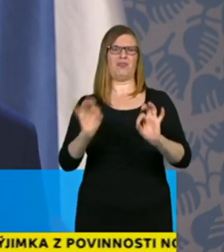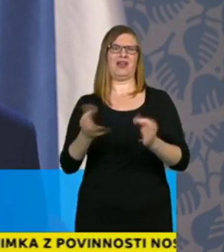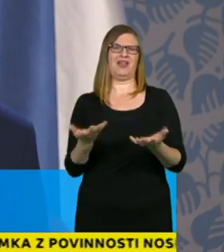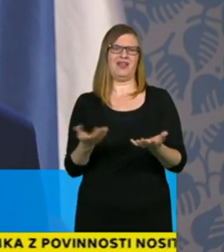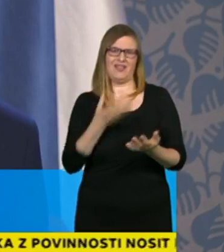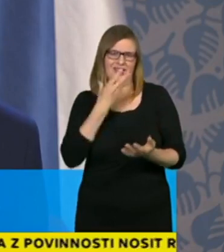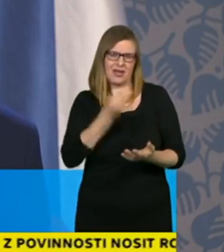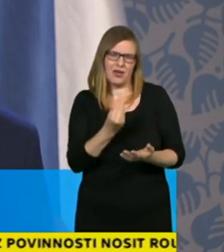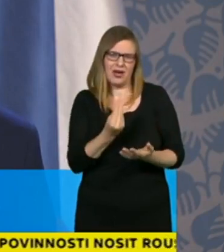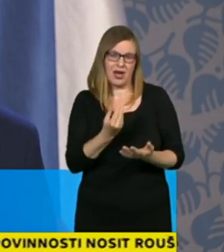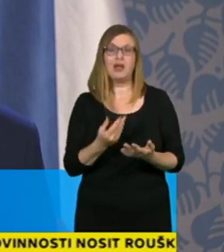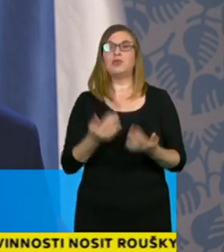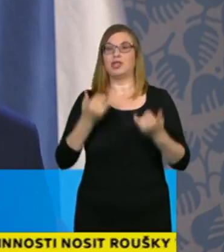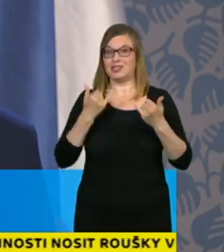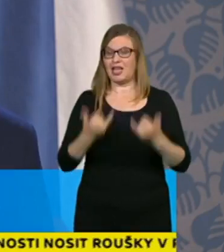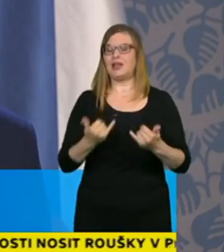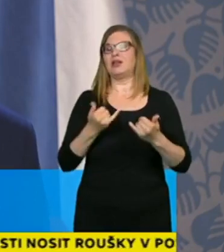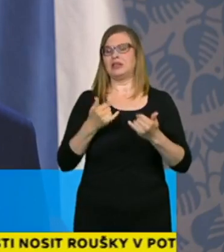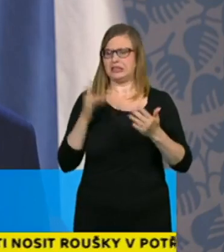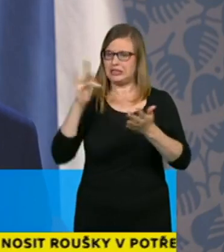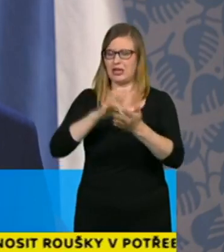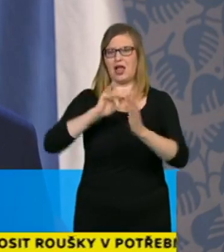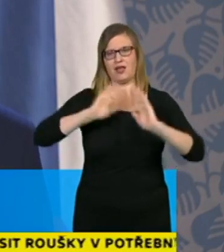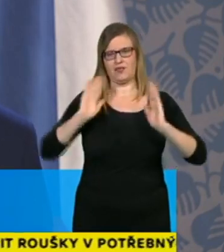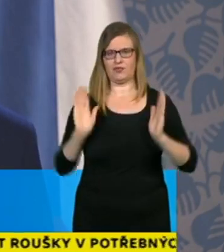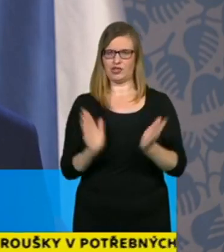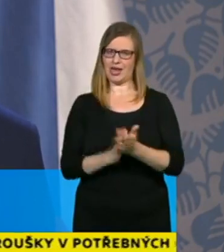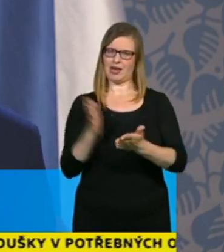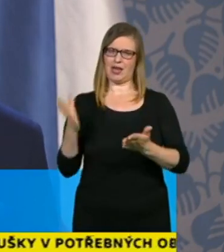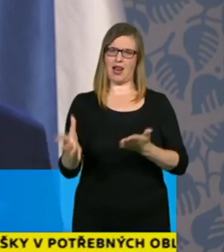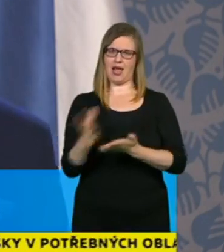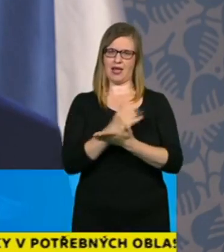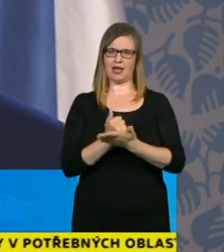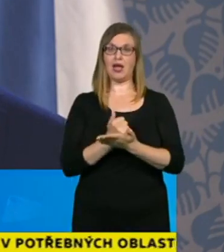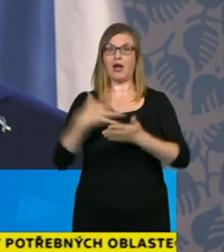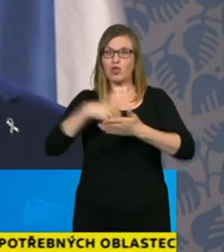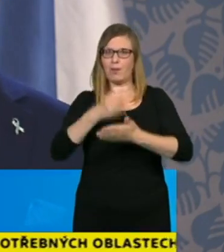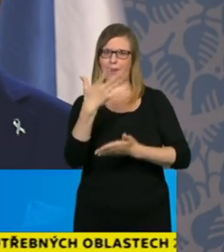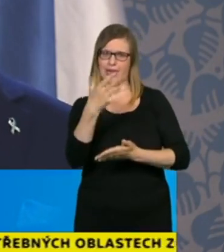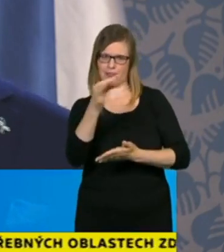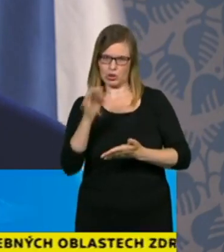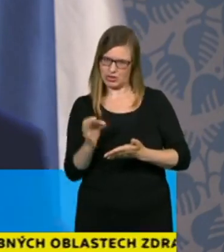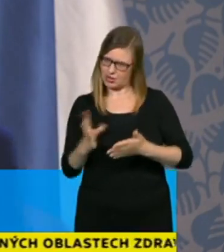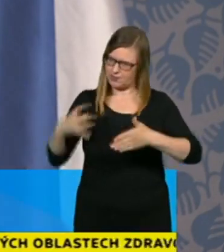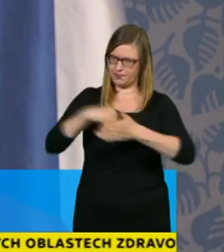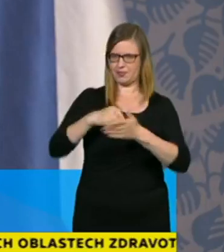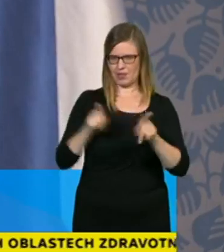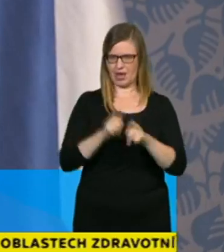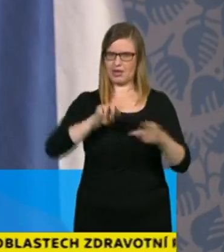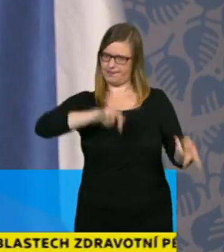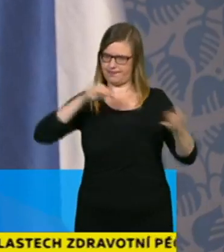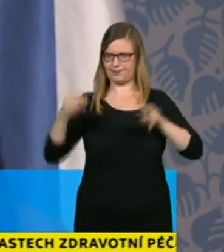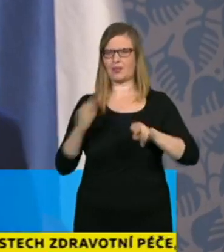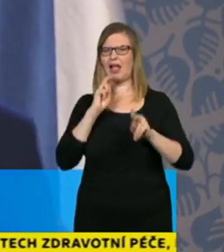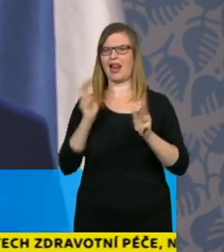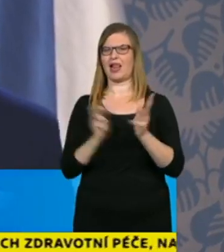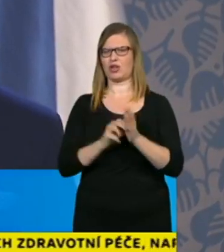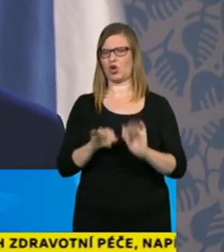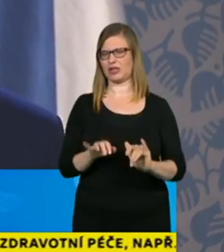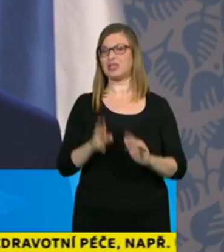a 100% léků v České republice bude tedy předepisováno skrze elektronický recept. Tak a ještě